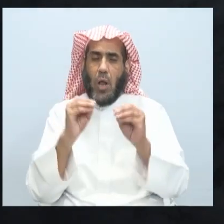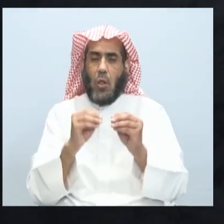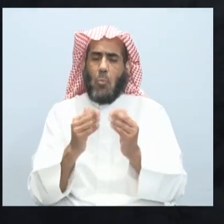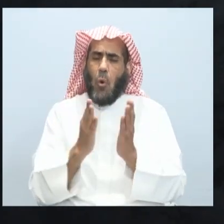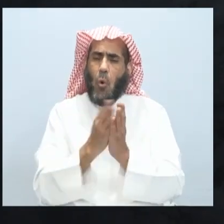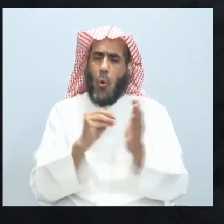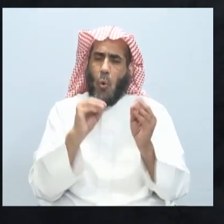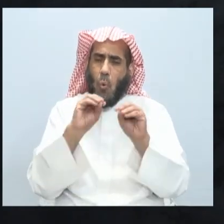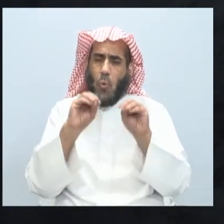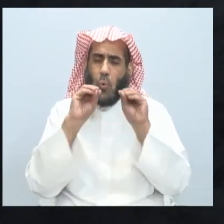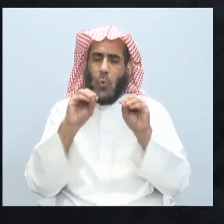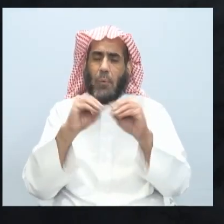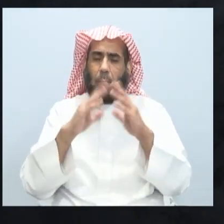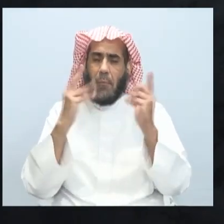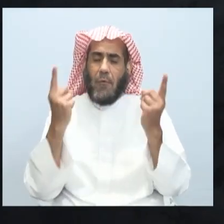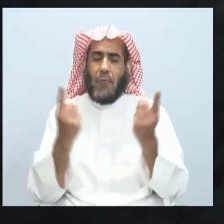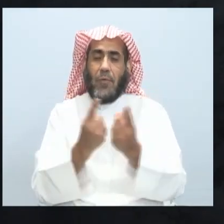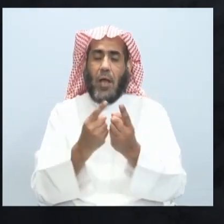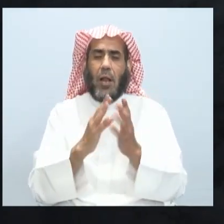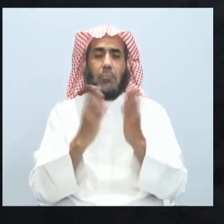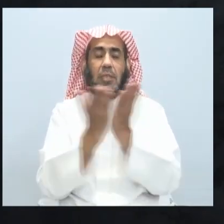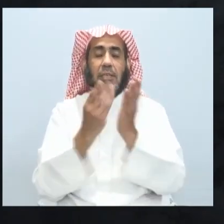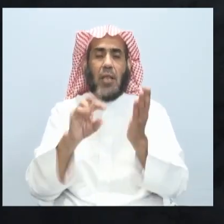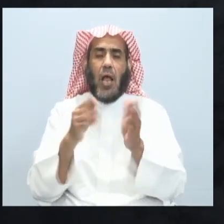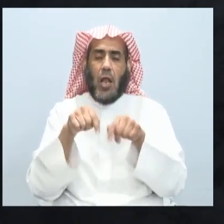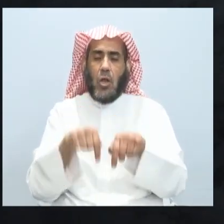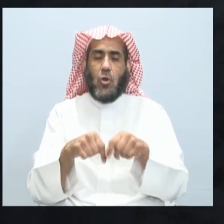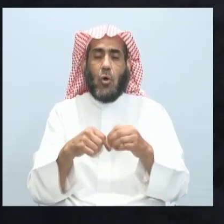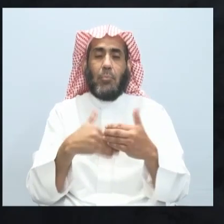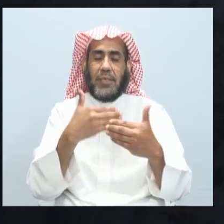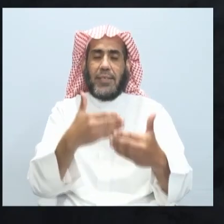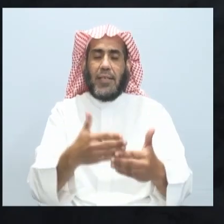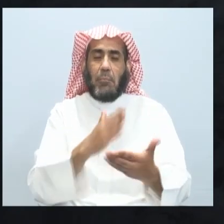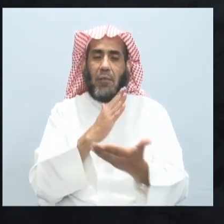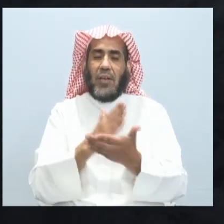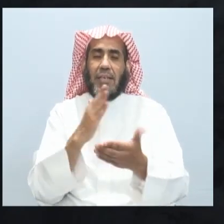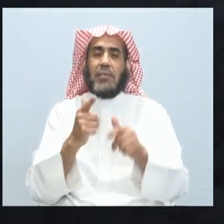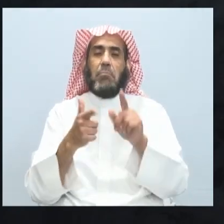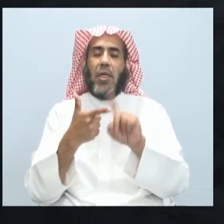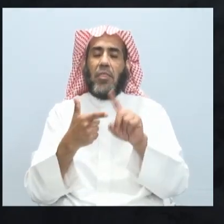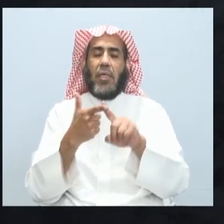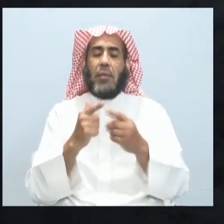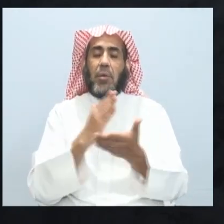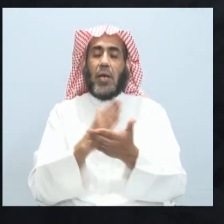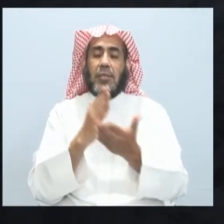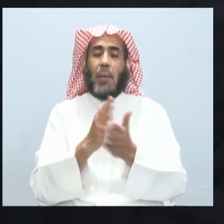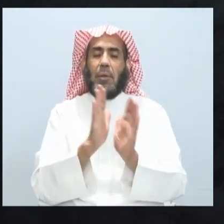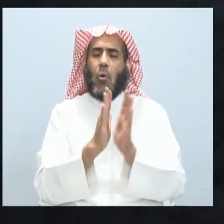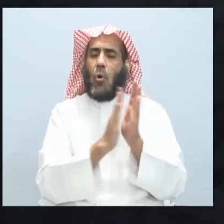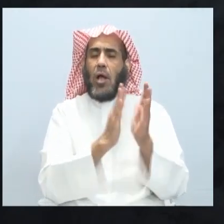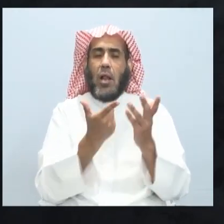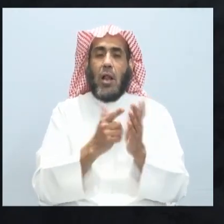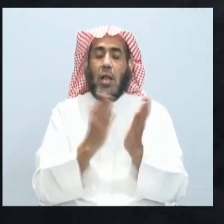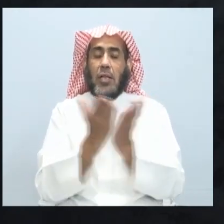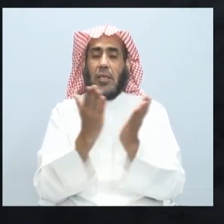على اغلب ما اخذ في الدراسات البلاغيه اليوم نستكمل الحديث عن القسم الثاني من اقسام الكتاب الحديث فيه